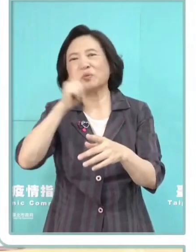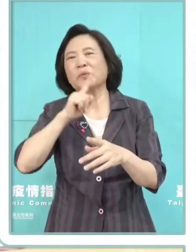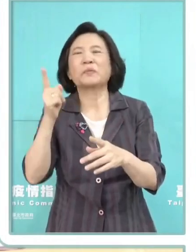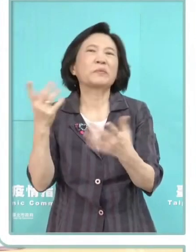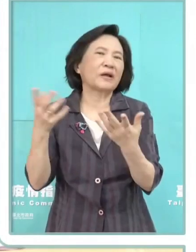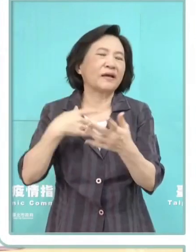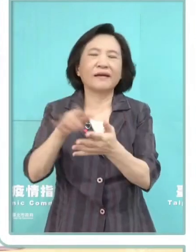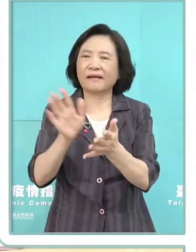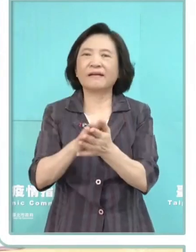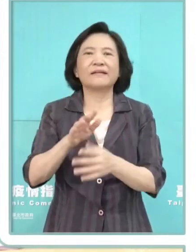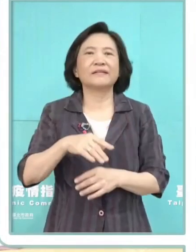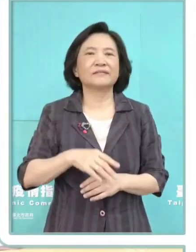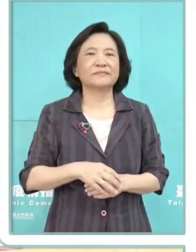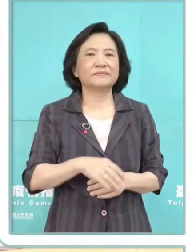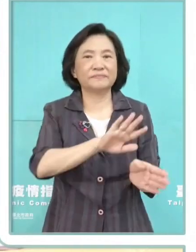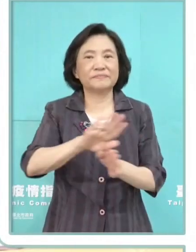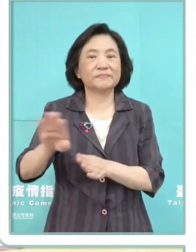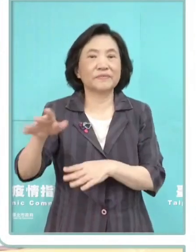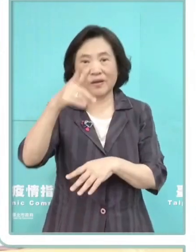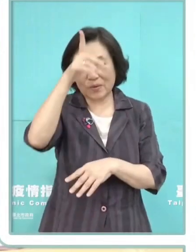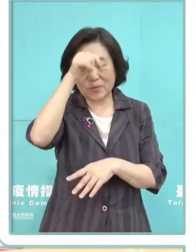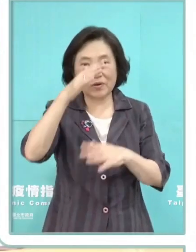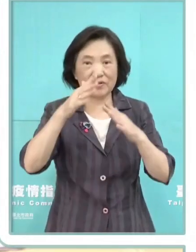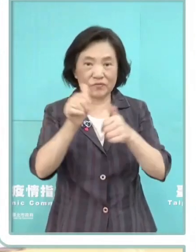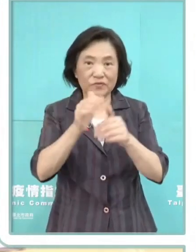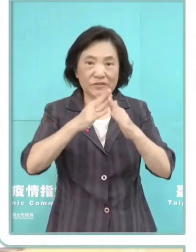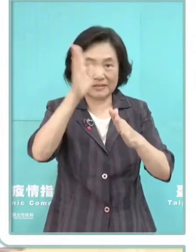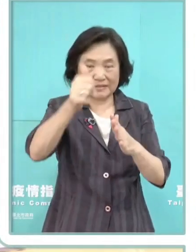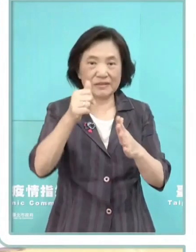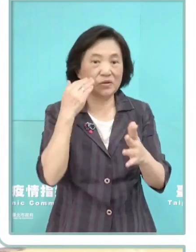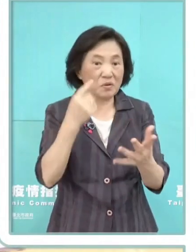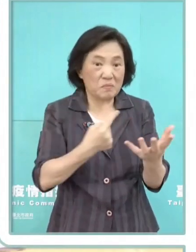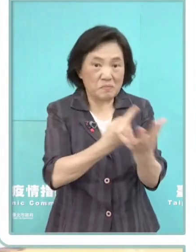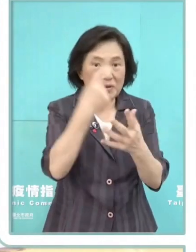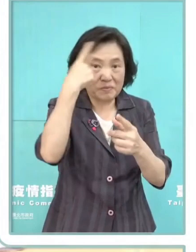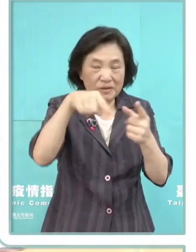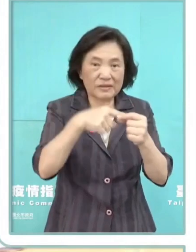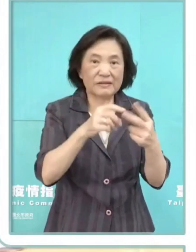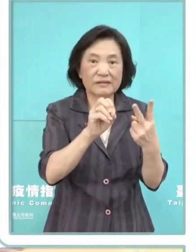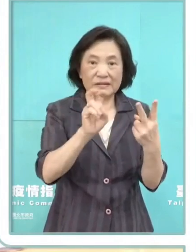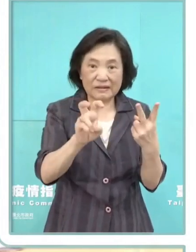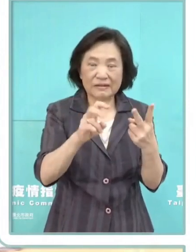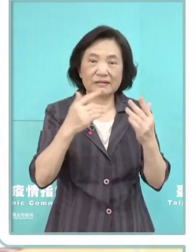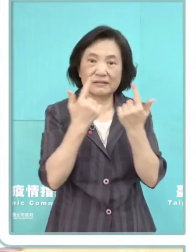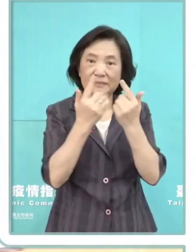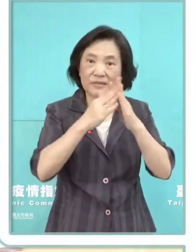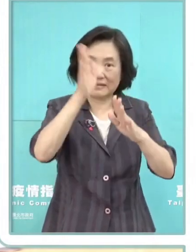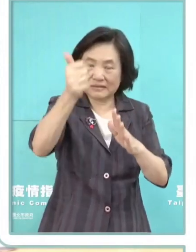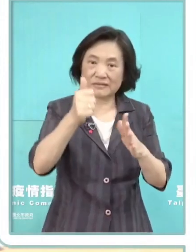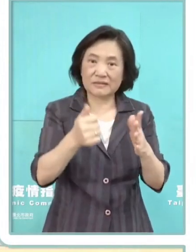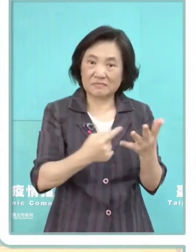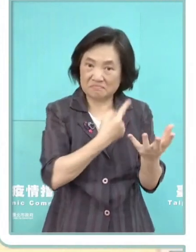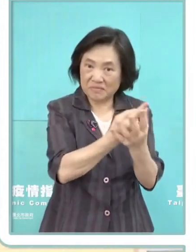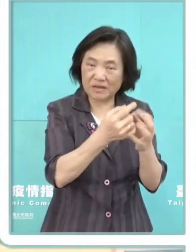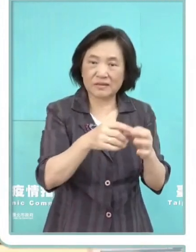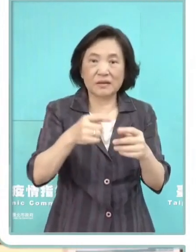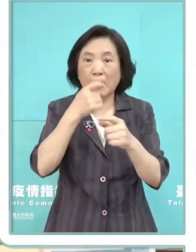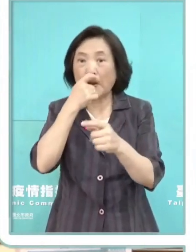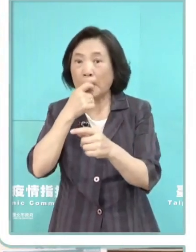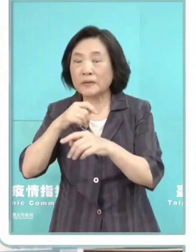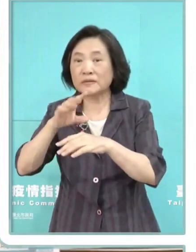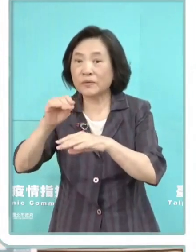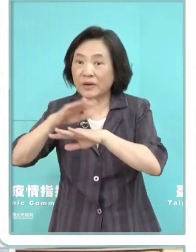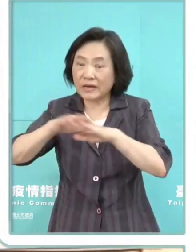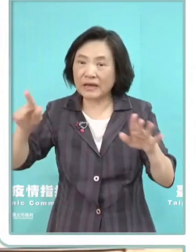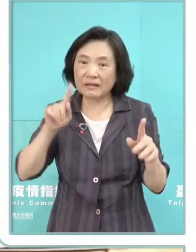根据网络媒体最新民调，若黄副市长参选明年2022台北市长选举，会使蒋万安的部分支持